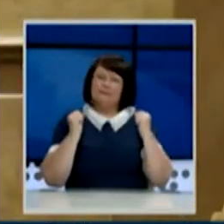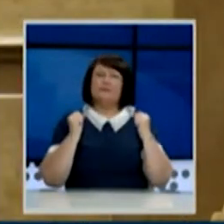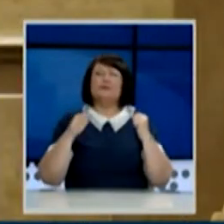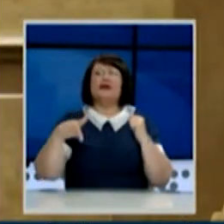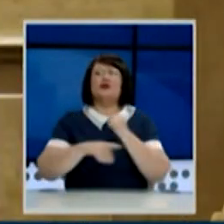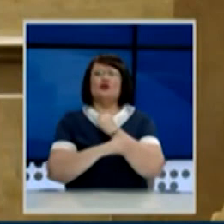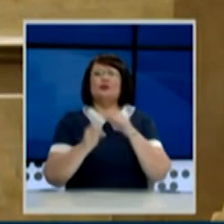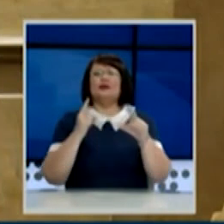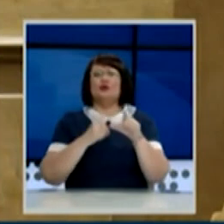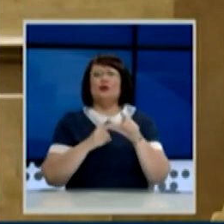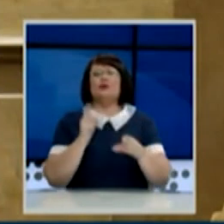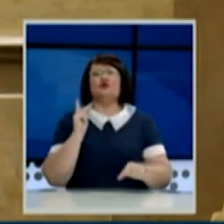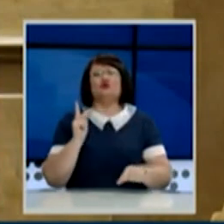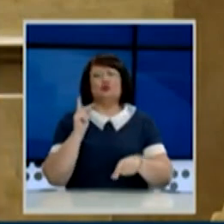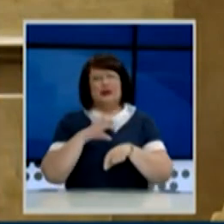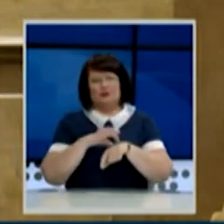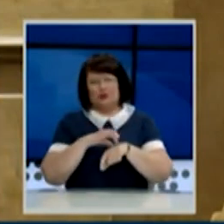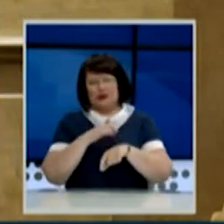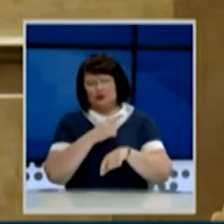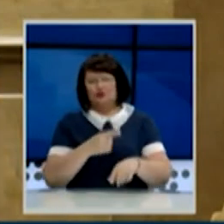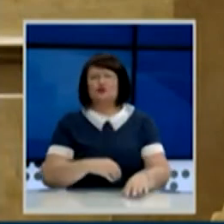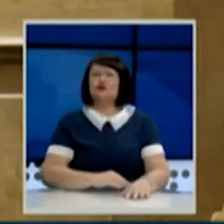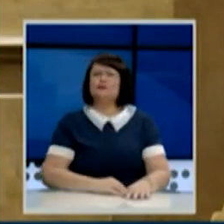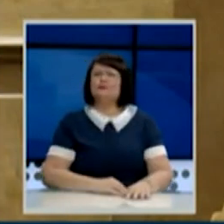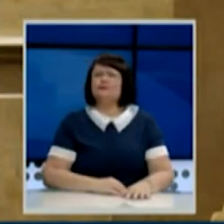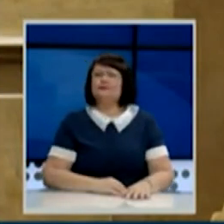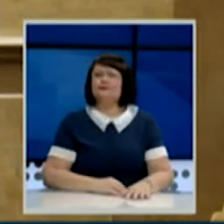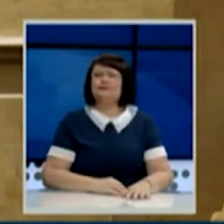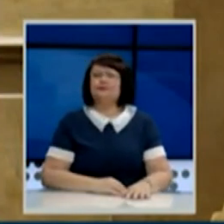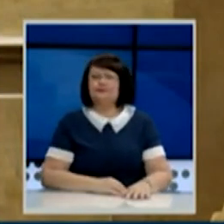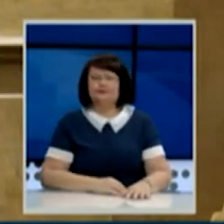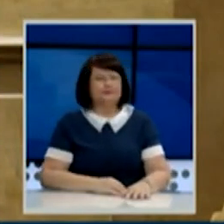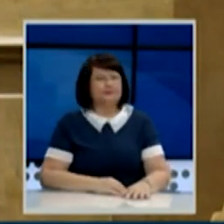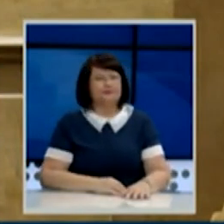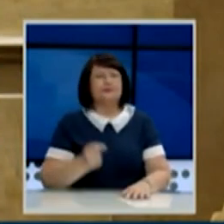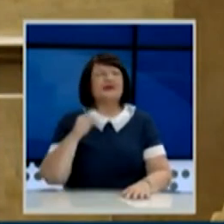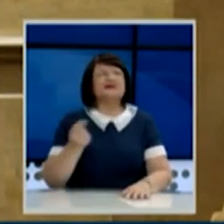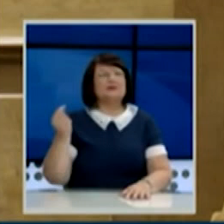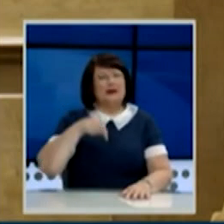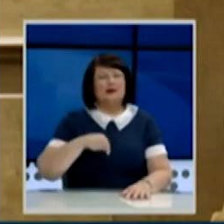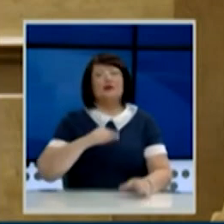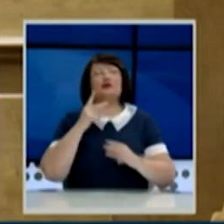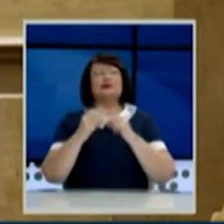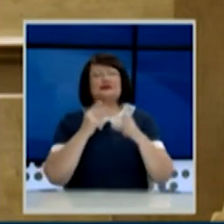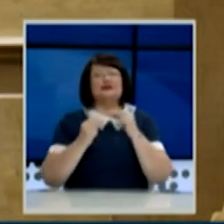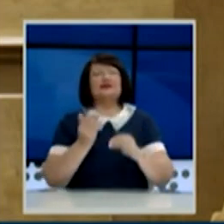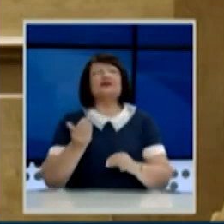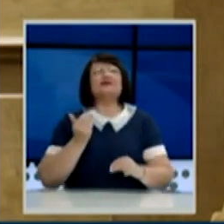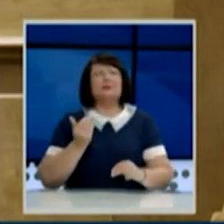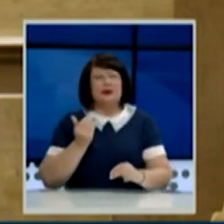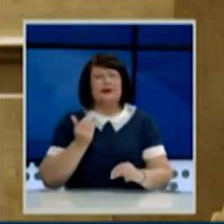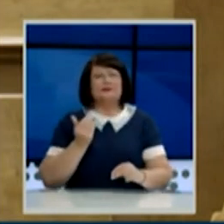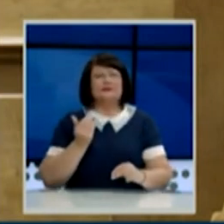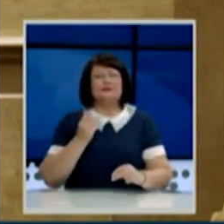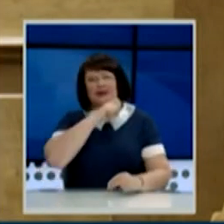για τις συγκοινωνίες. Τι λέτε, τι εκτιμάτε εσείς? Ο κ. Μητσοτάκης είναι συνεπής στο πρόγραμμά του και κανείς